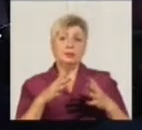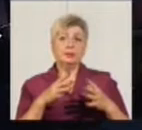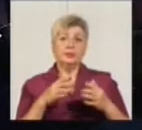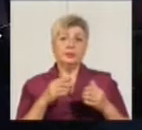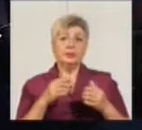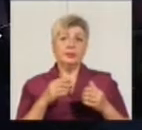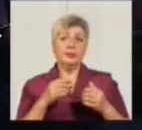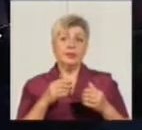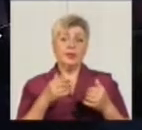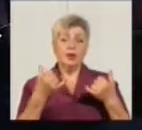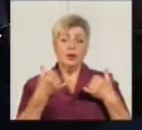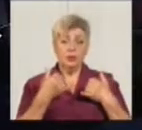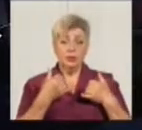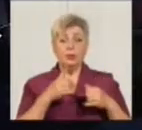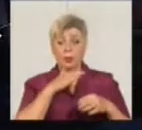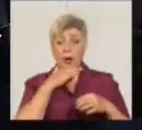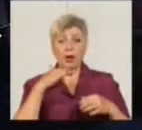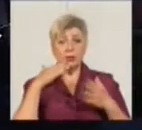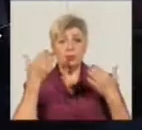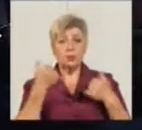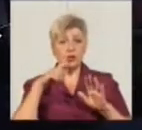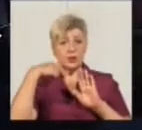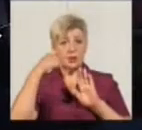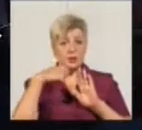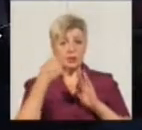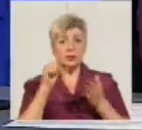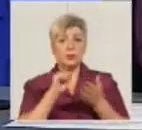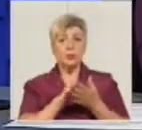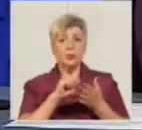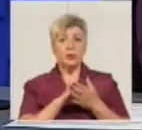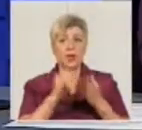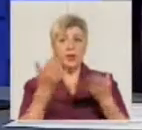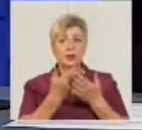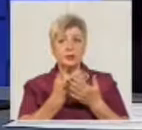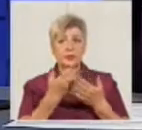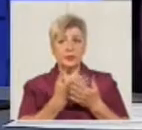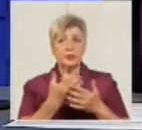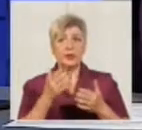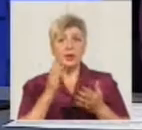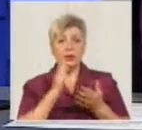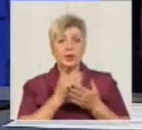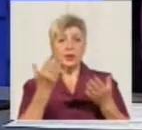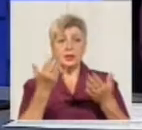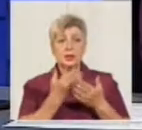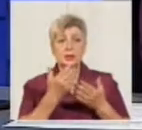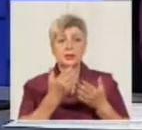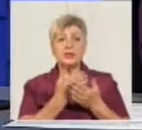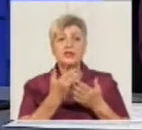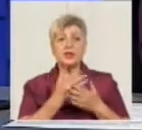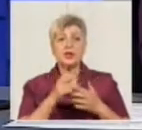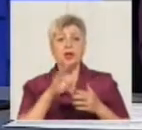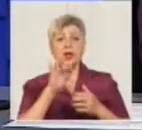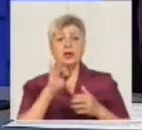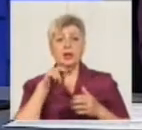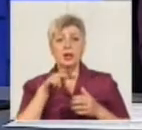насправді знято вже багато документальних стрічок. Є стрічка і про Іл-76, котрий нещодавно ми вшановували